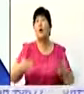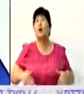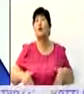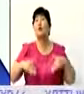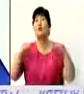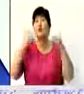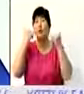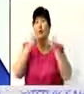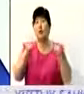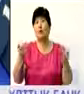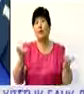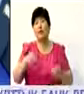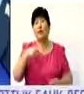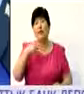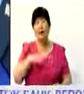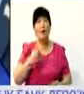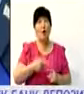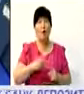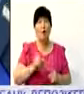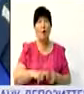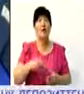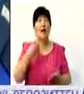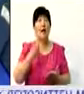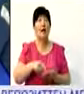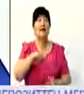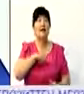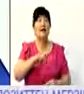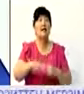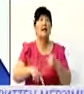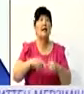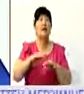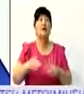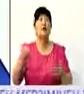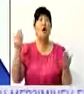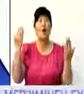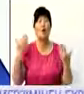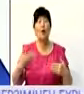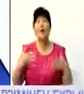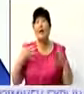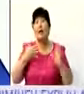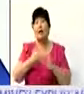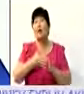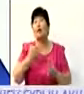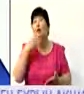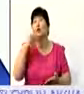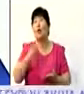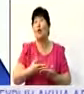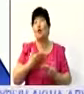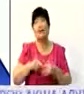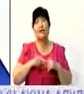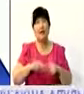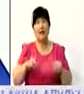деп айтқан болатын. Осы асыл қасиеттерді келер ұрпақтың бойына дарытып, ұлттық құндылықтарымызды